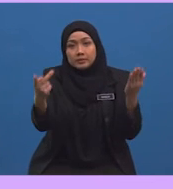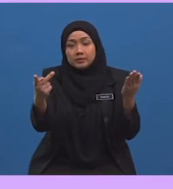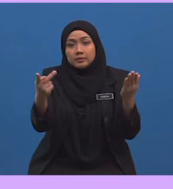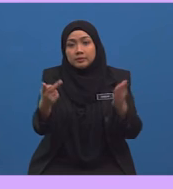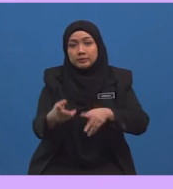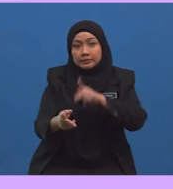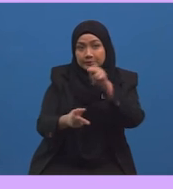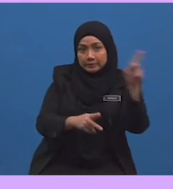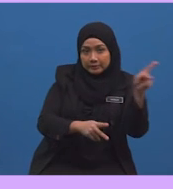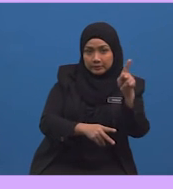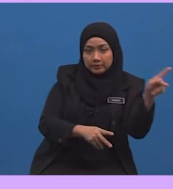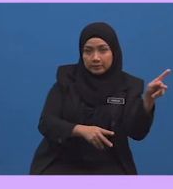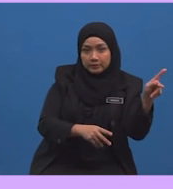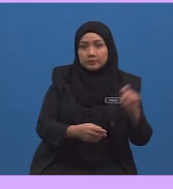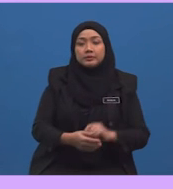di sebelah kiri.